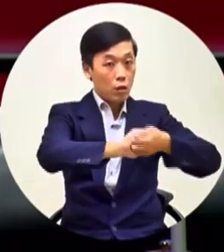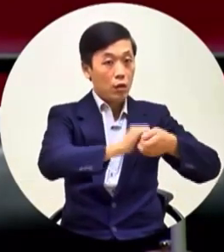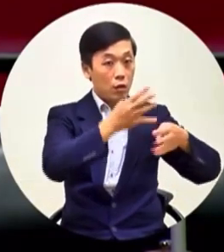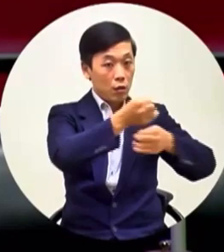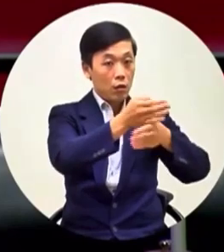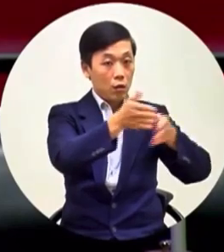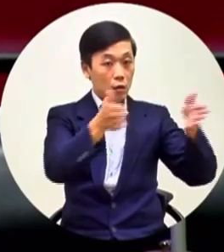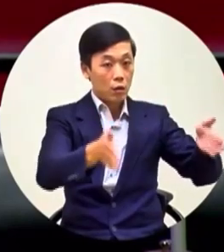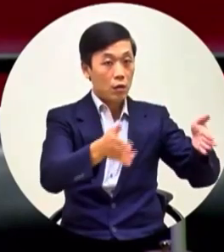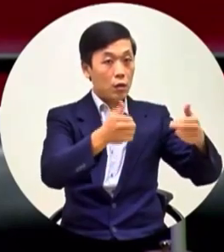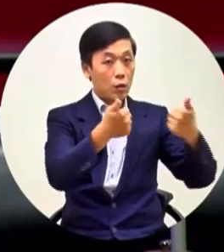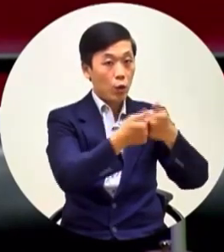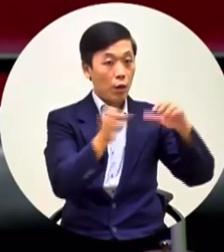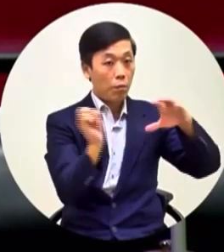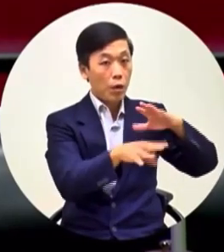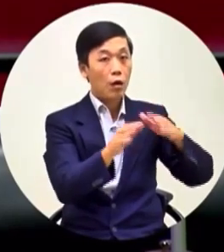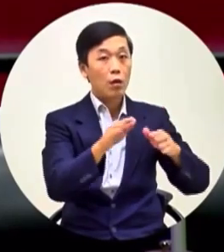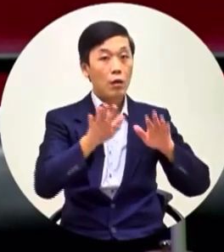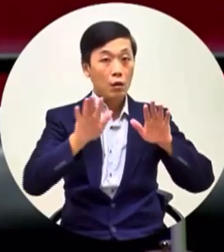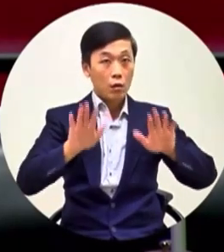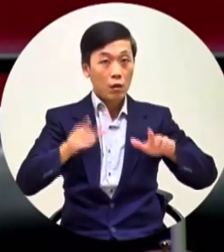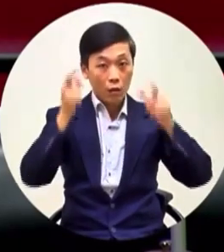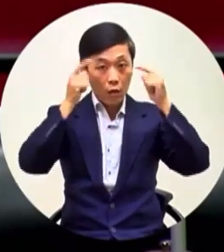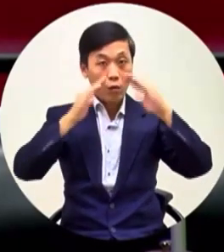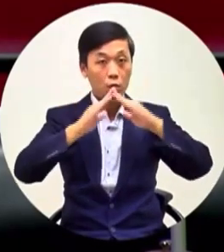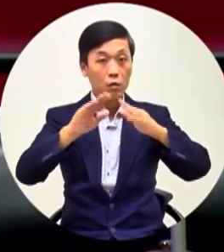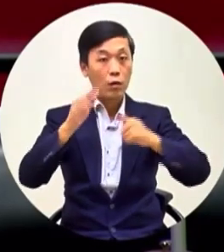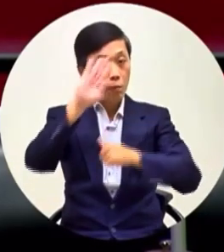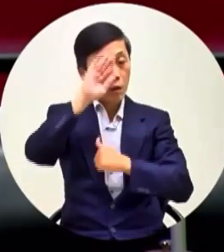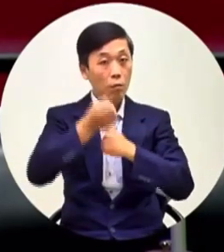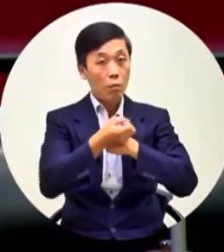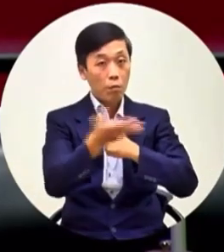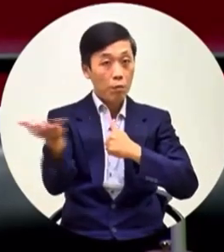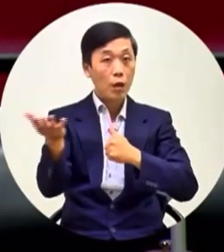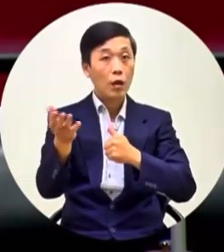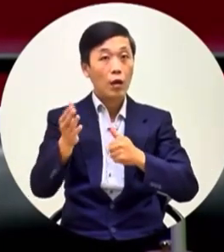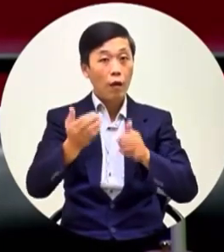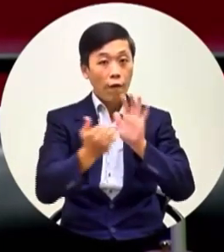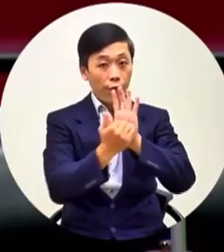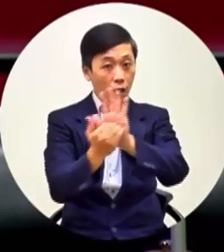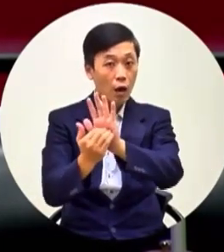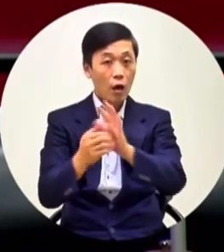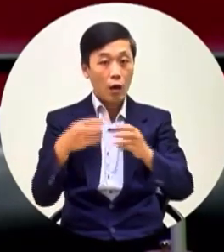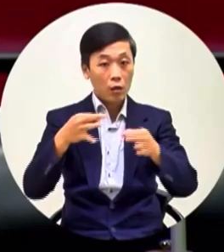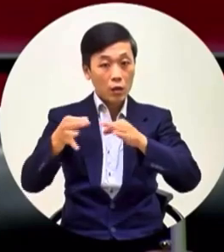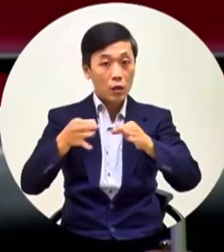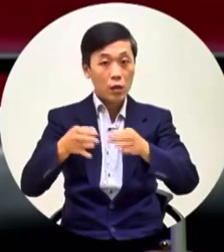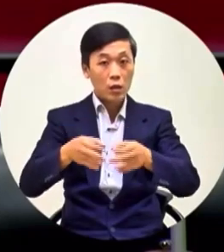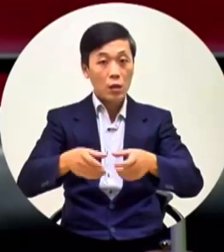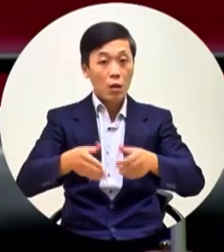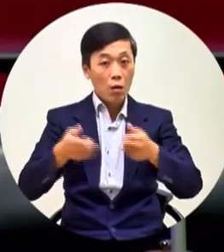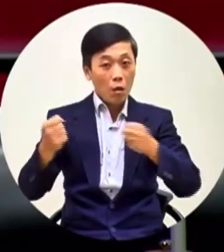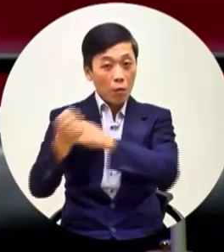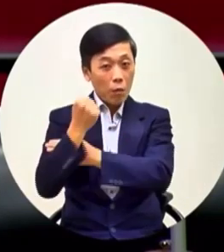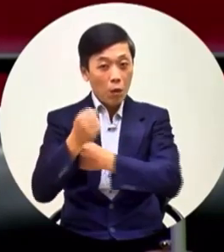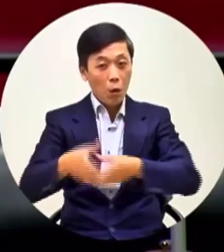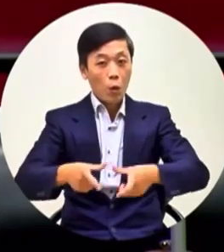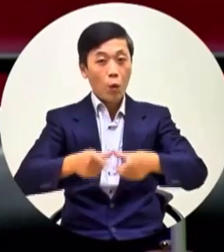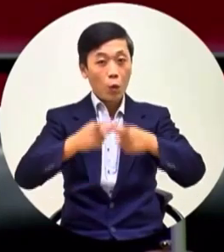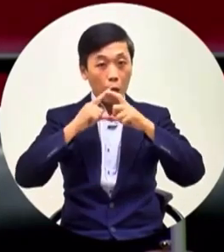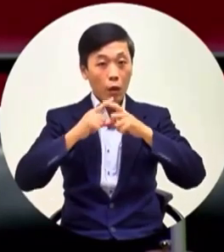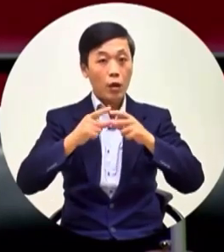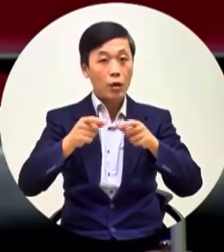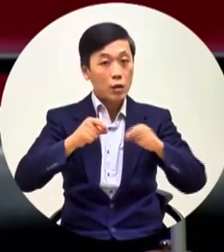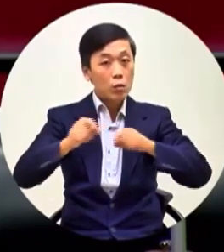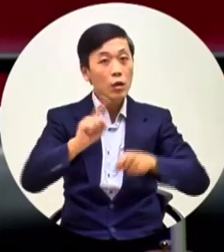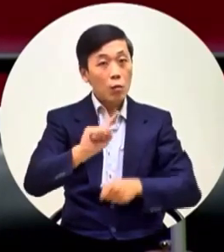吼。那有关本次的疫情防治吼及产业纾困的相关措施吼，那么请咱的市长吼啊，